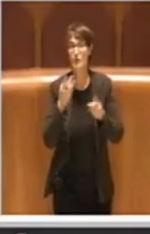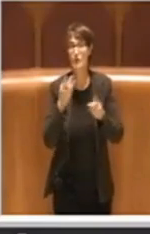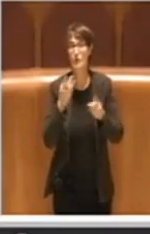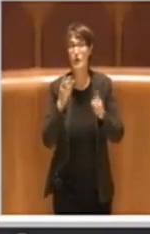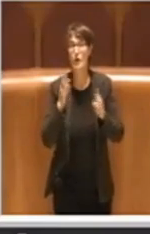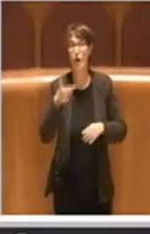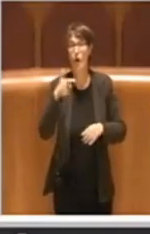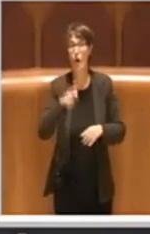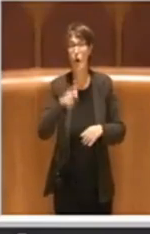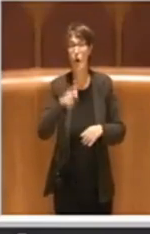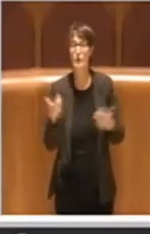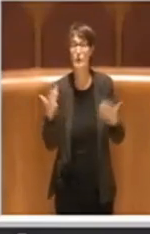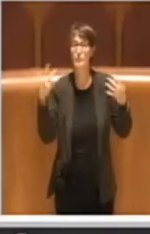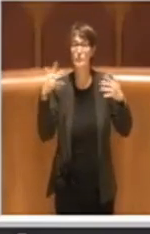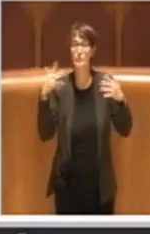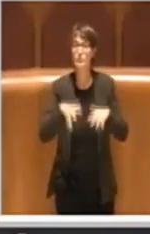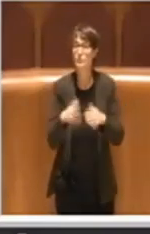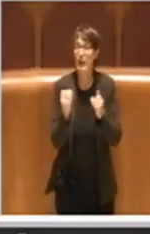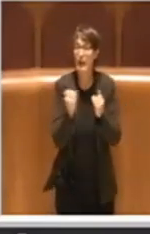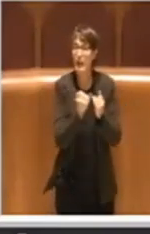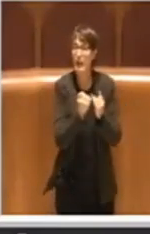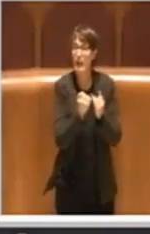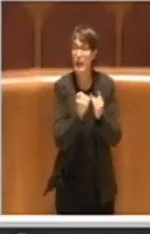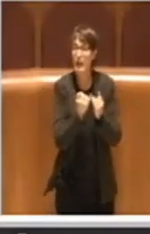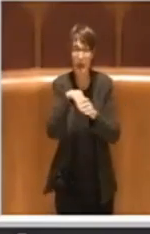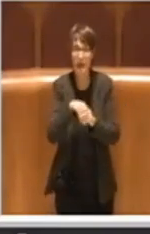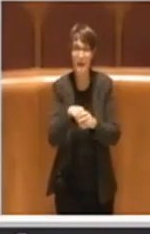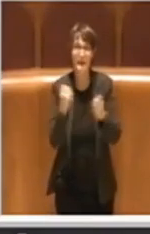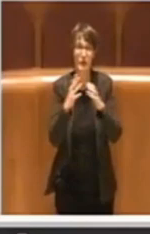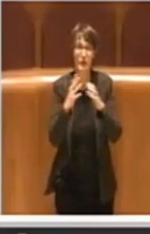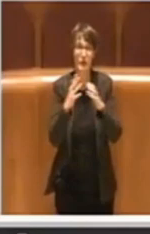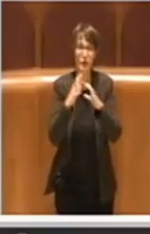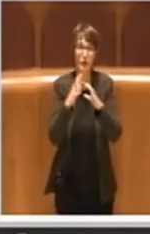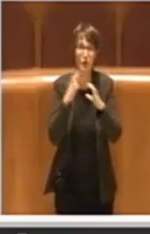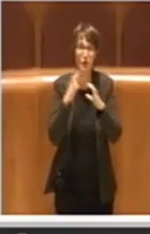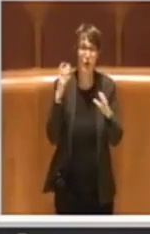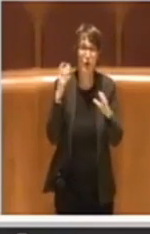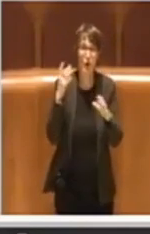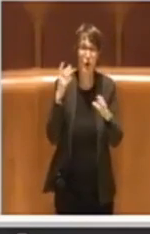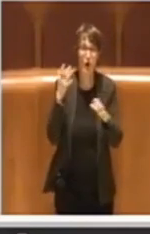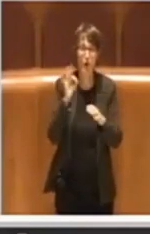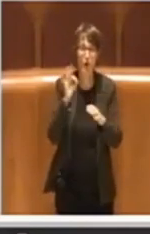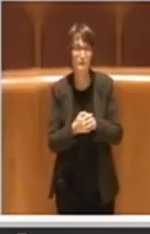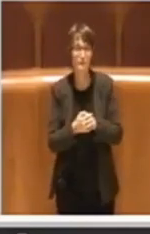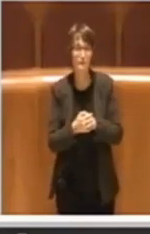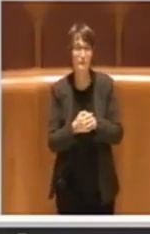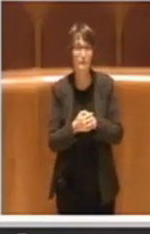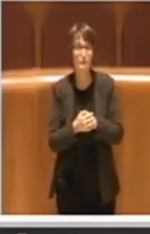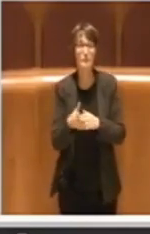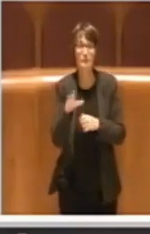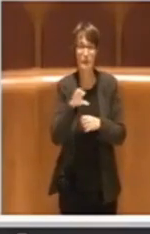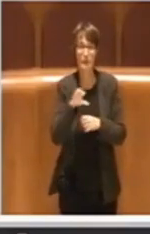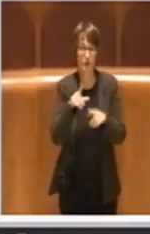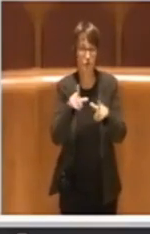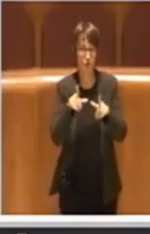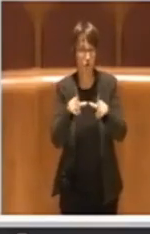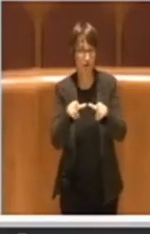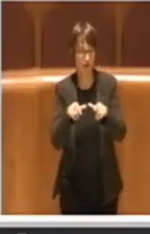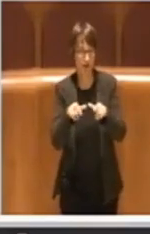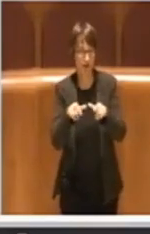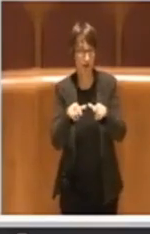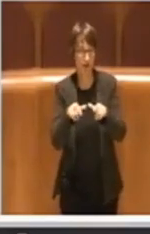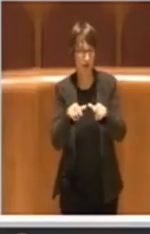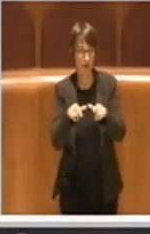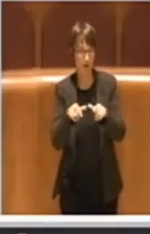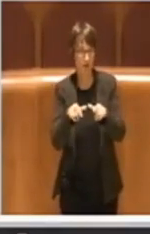e dei mezzi pubblici allora andando in concreto però la regione lazio poi nell'aggiornamento ha già indicato